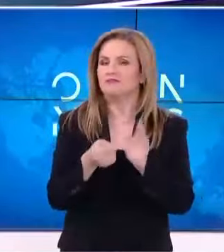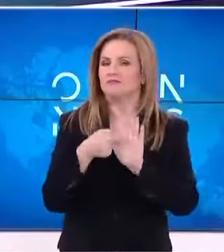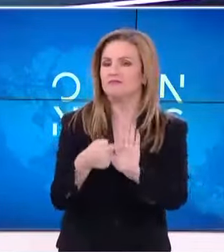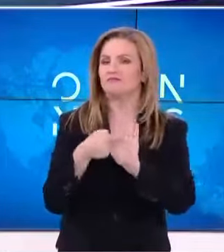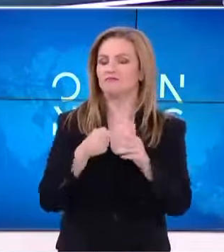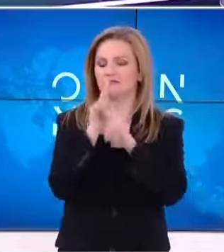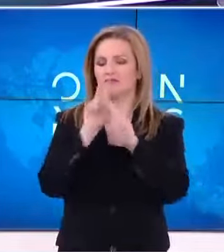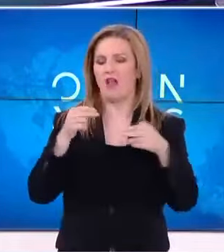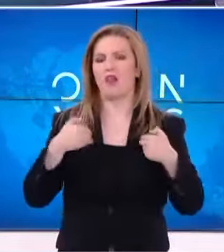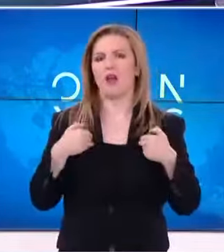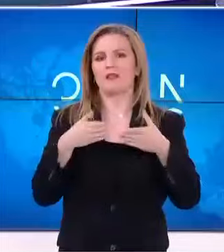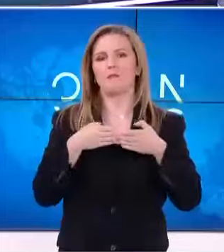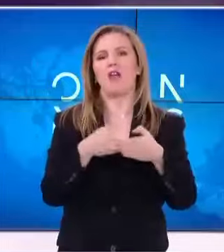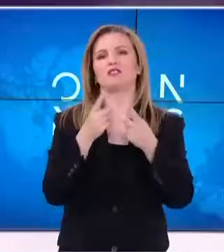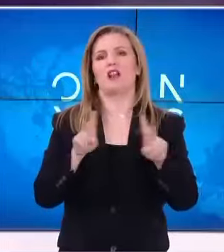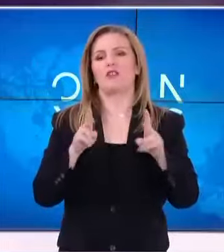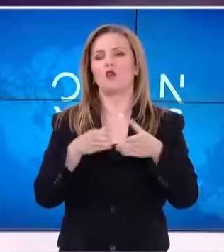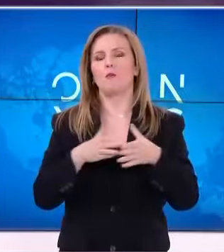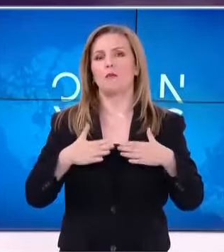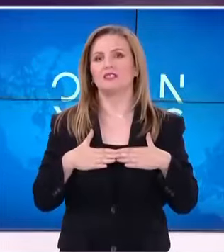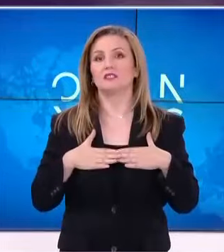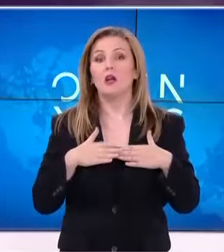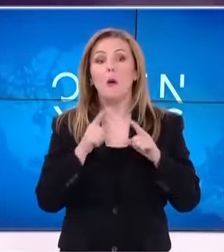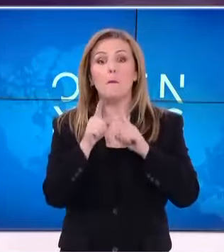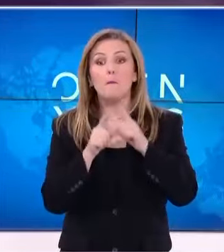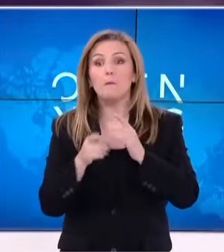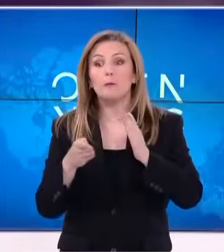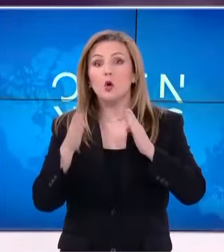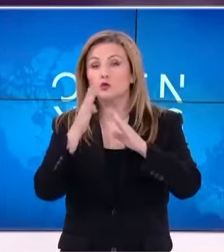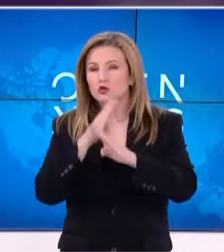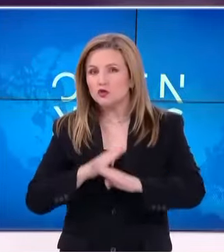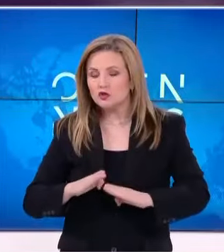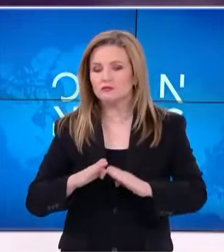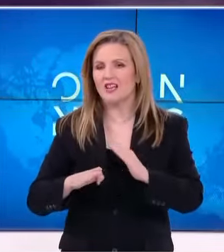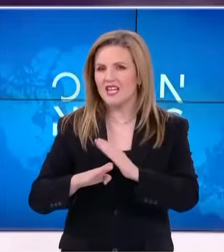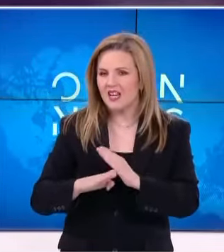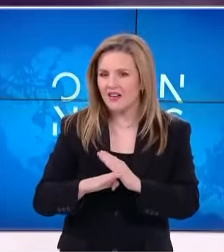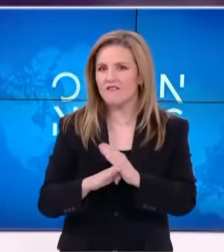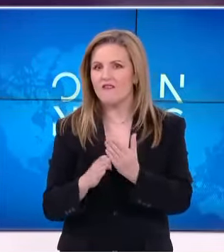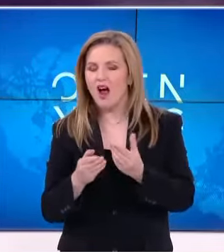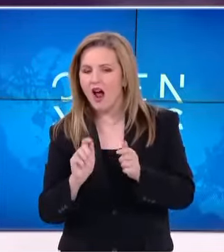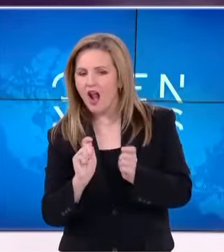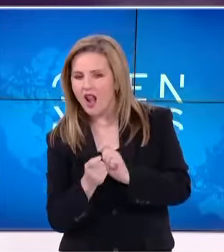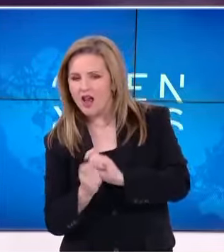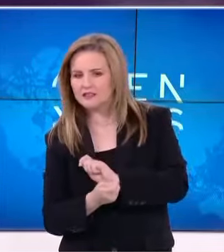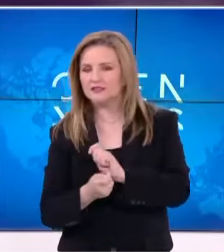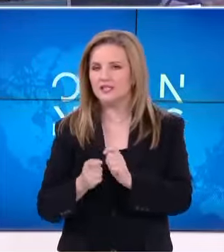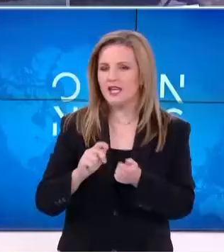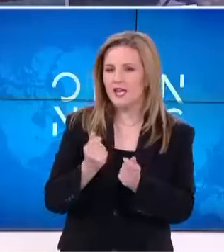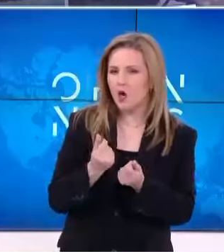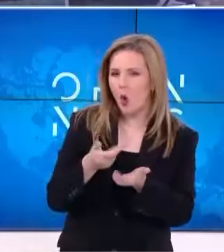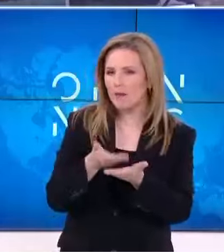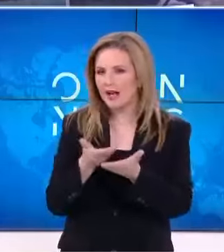στοιχεία και γιατί ποιος τα ε κουκουλώνει ποιος θτα ωραιοποιεί και ποιος τα αμπαλάρισμα